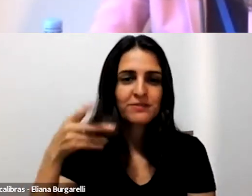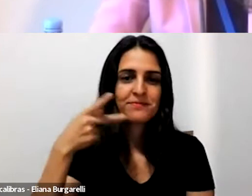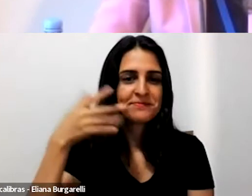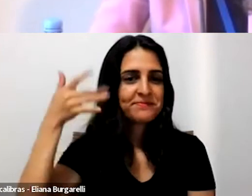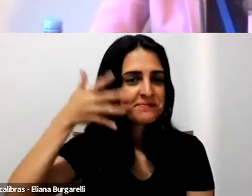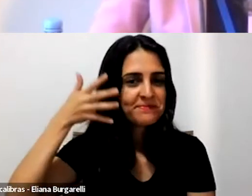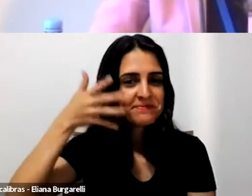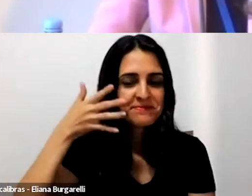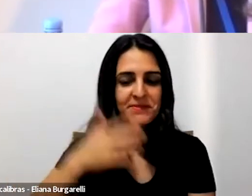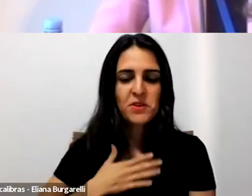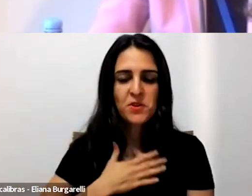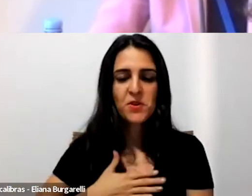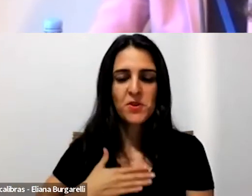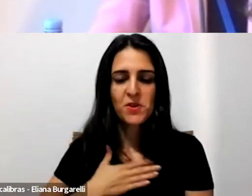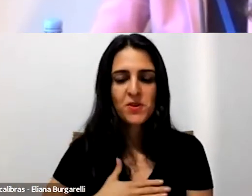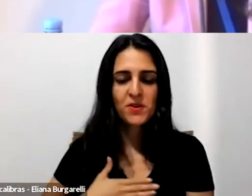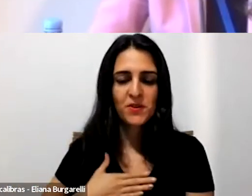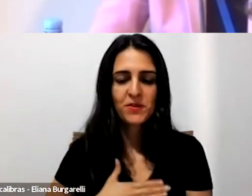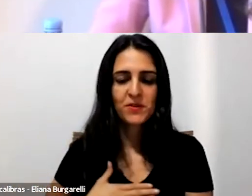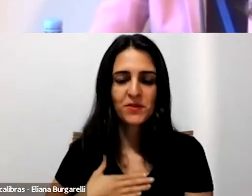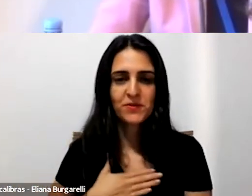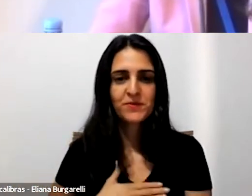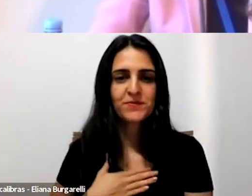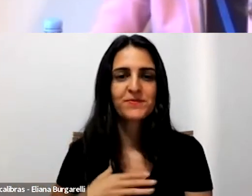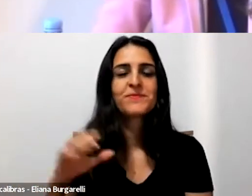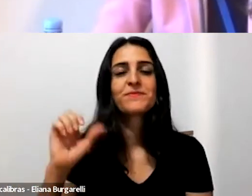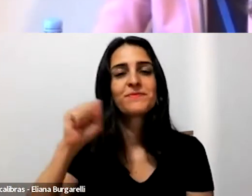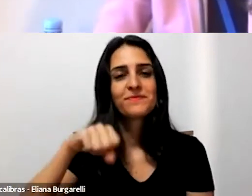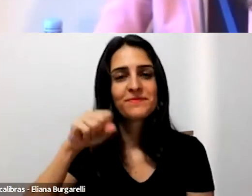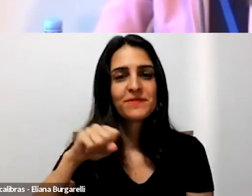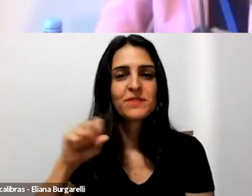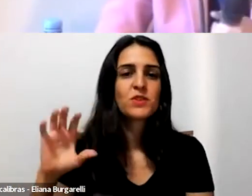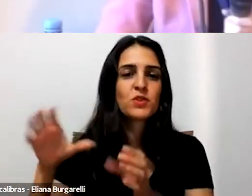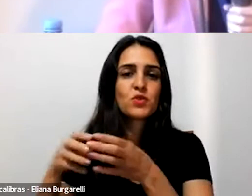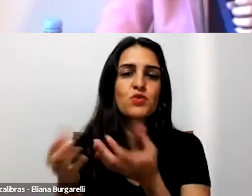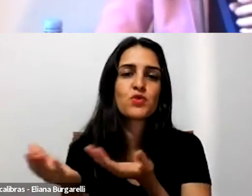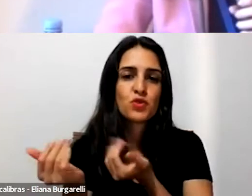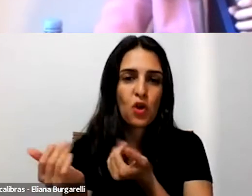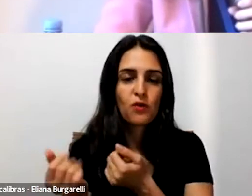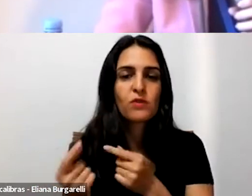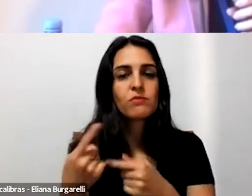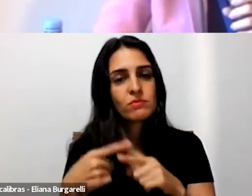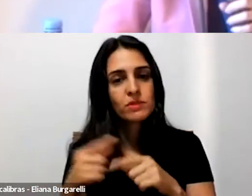donne de la place aux indigènes, beaucoup plus encore de place qu'on a donné jusqu'à présent.